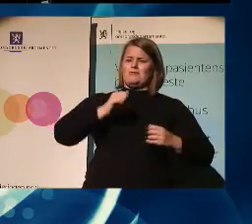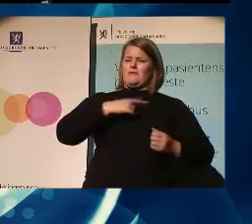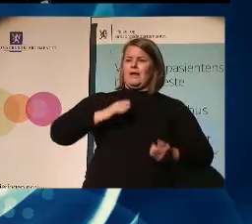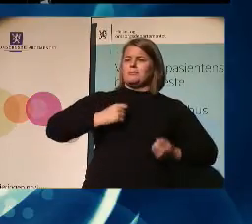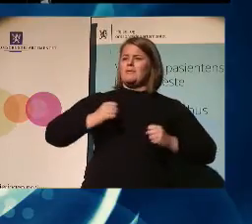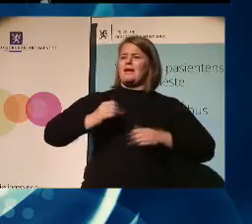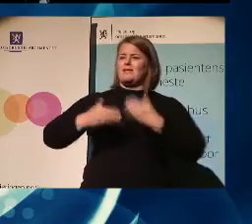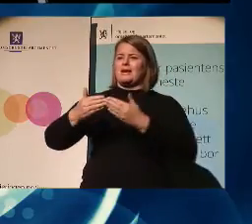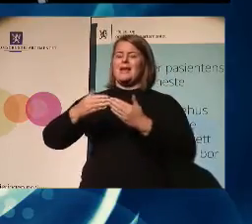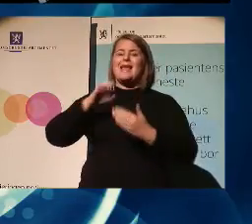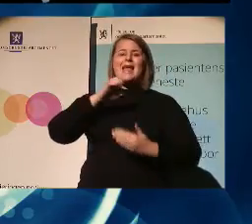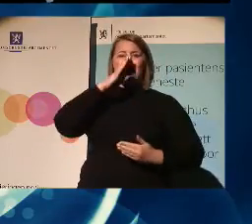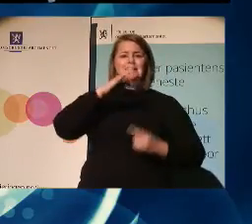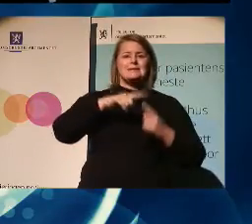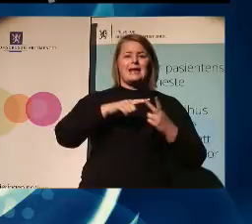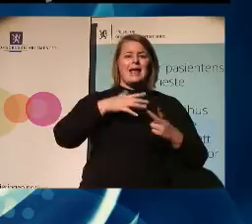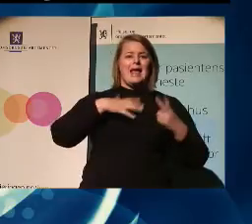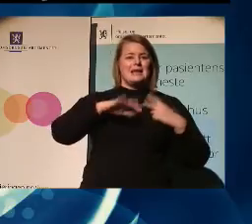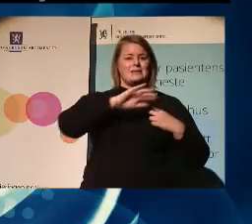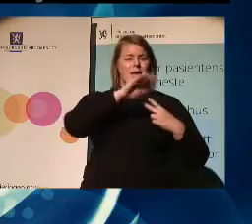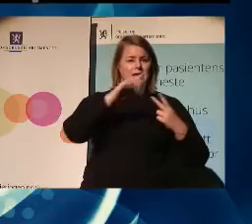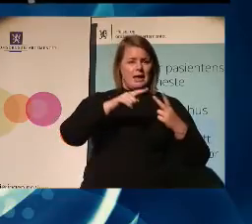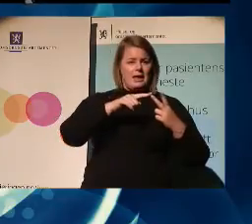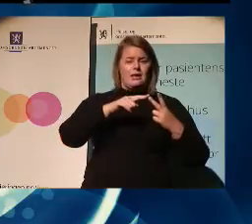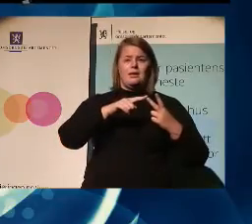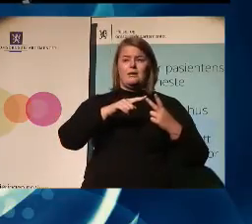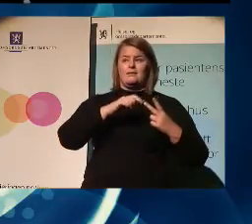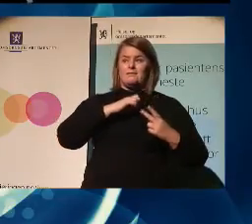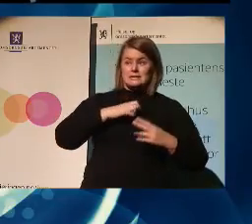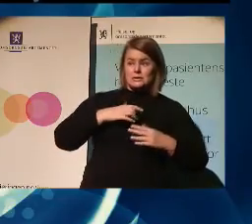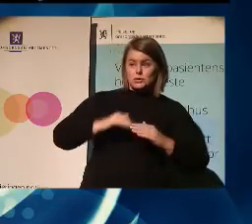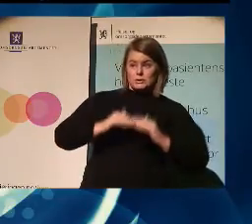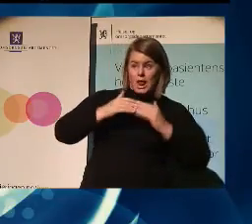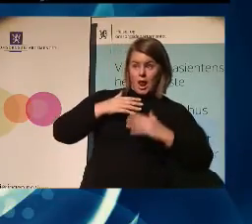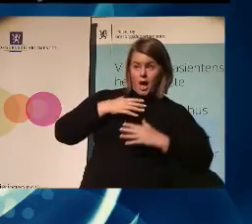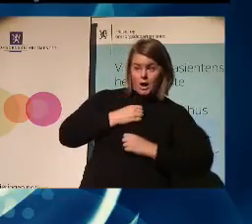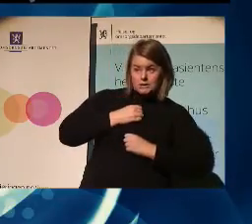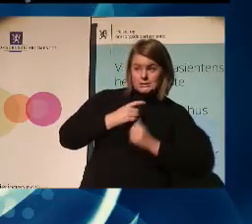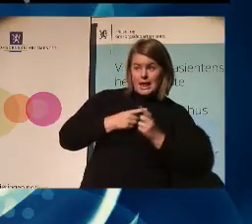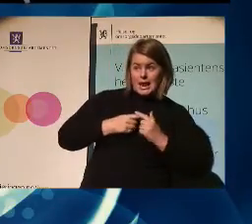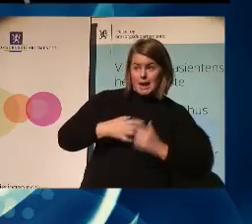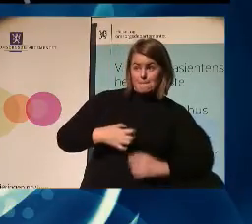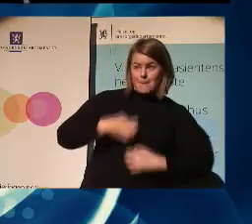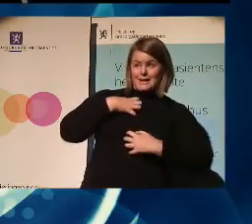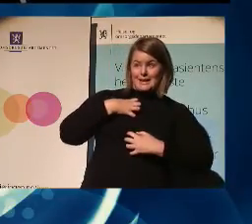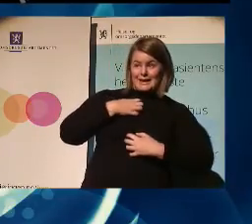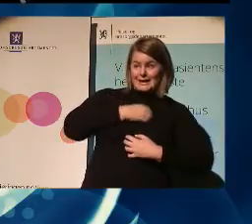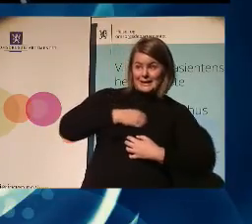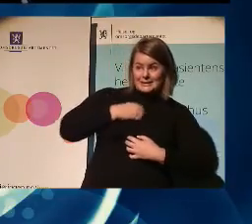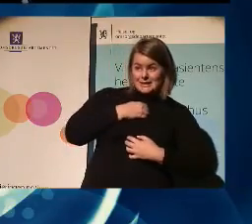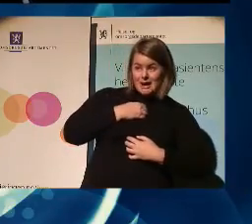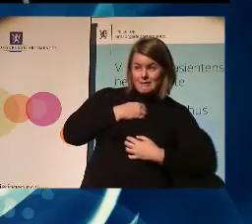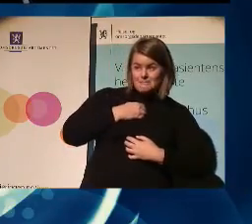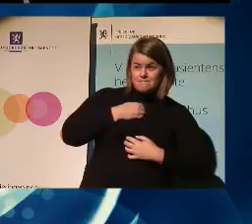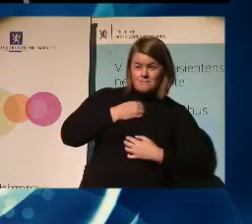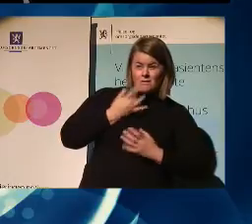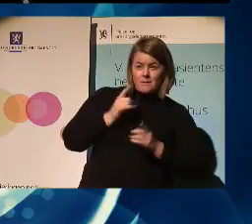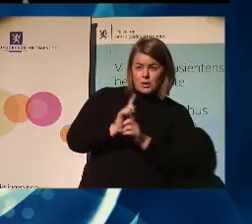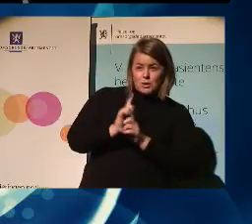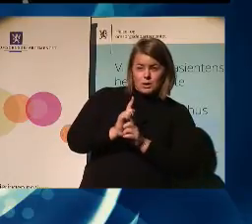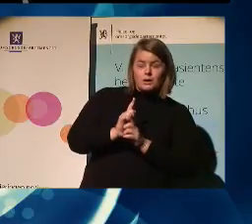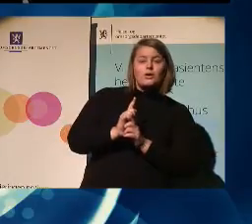E-meistring, Helsebergen. Har du sosial angst eller panikklidelse? Hva kjennetegner det? Jo, du liker egentlig